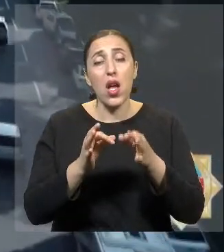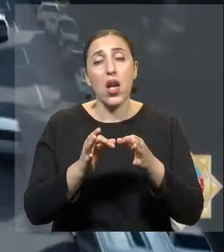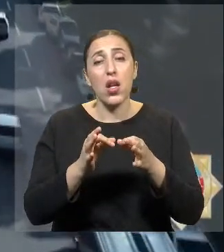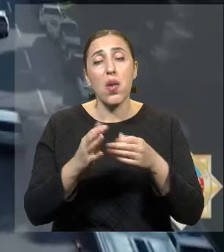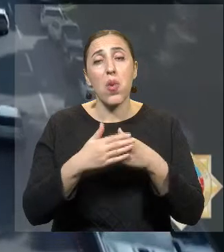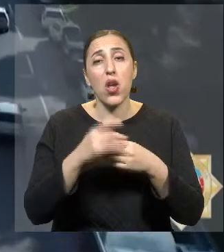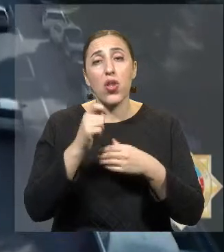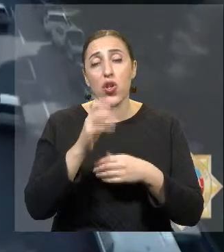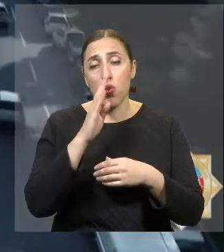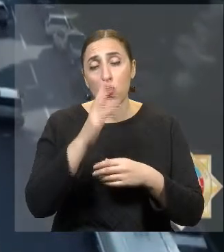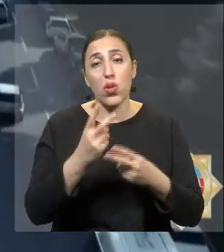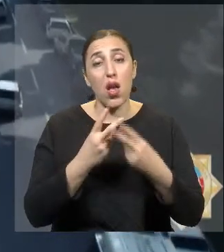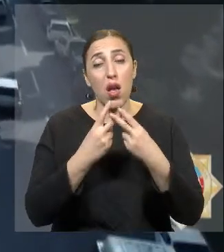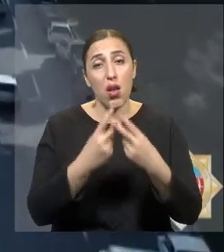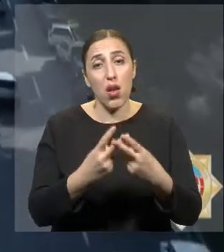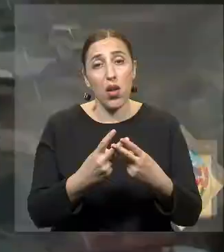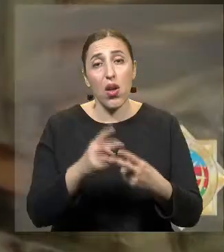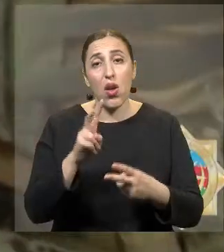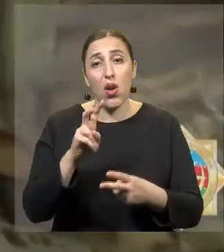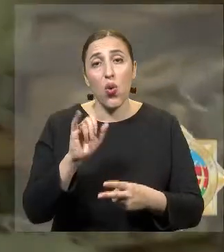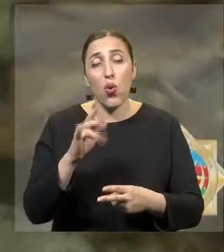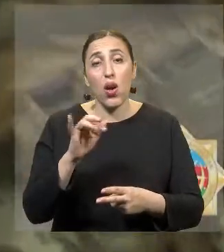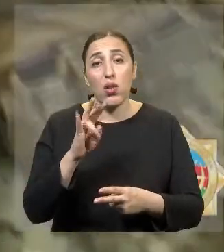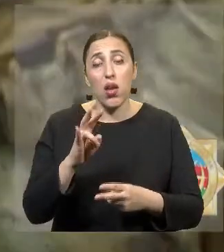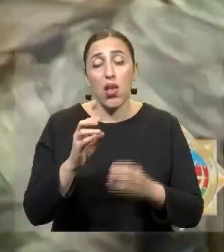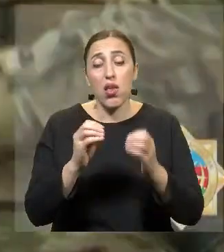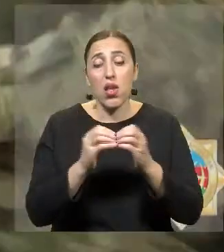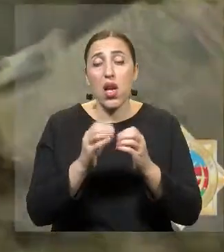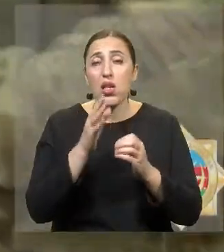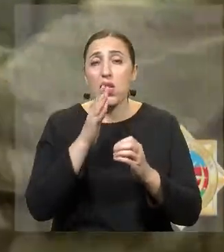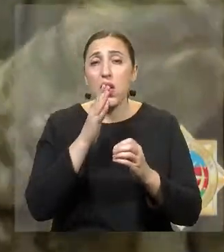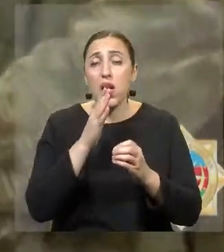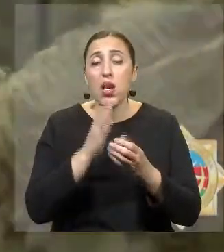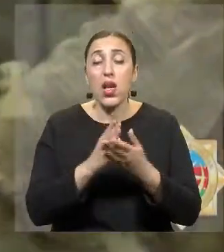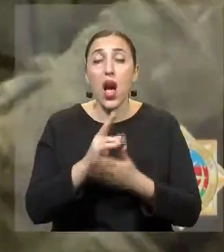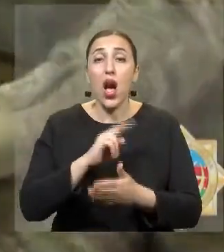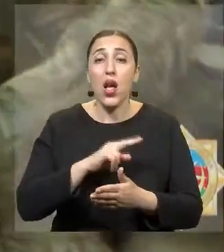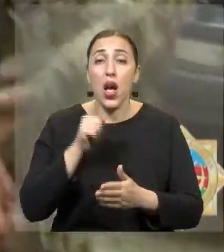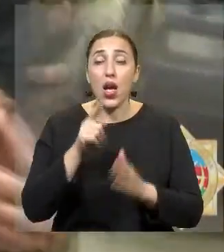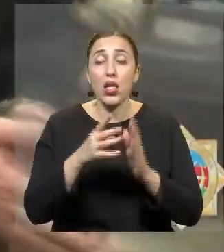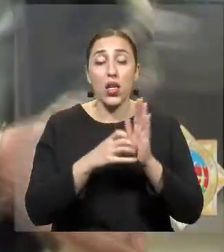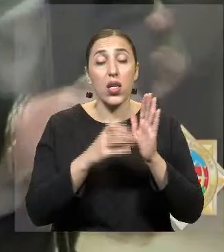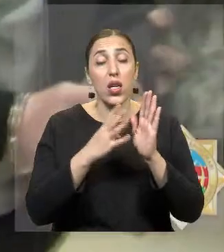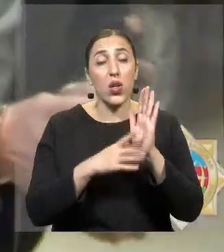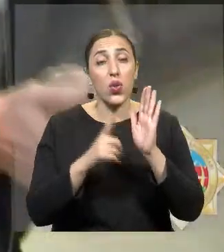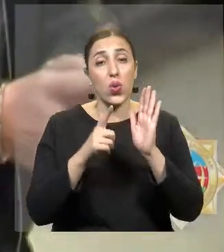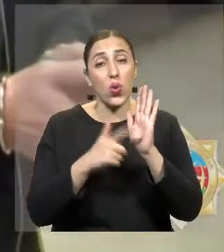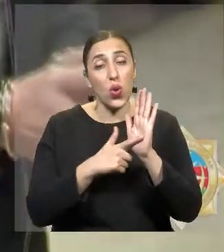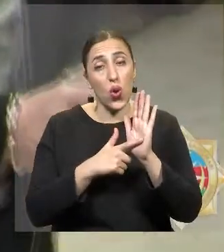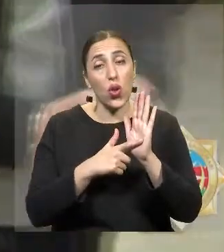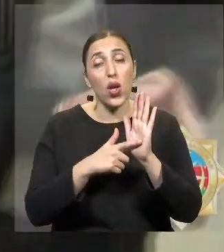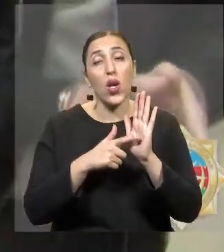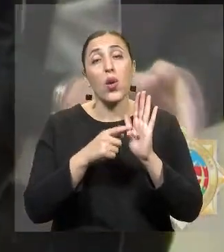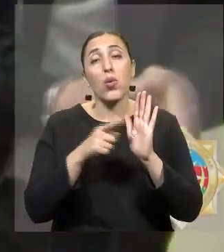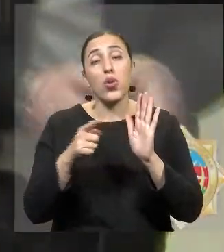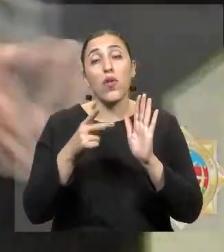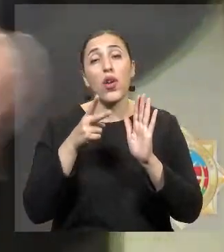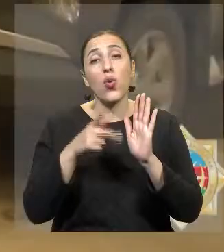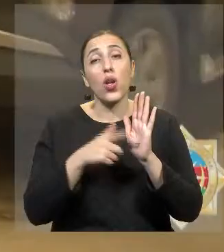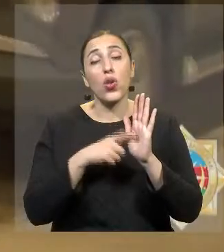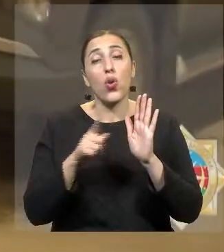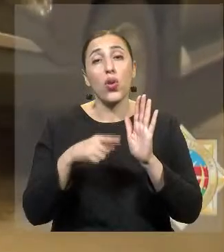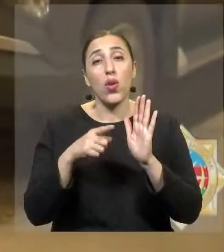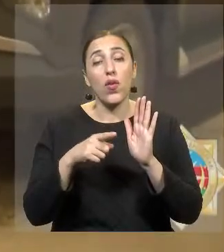ընտրել չորս ամսվակ ալանքը։ Հուկասյանը 10 տարի է է պաշտոնավարել 1997-2007 թվականներին։